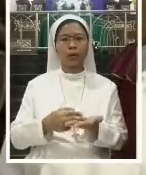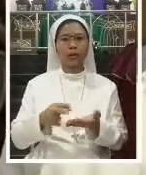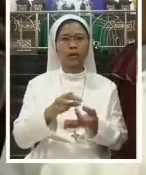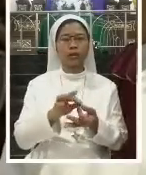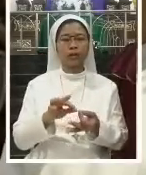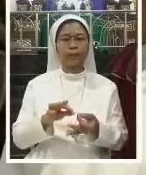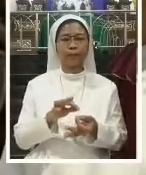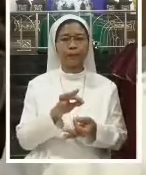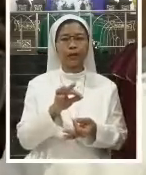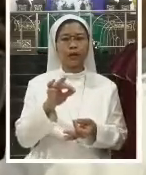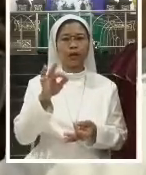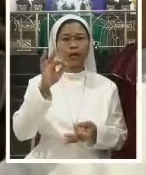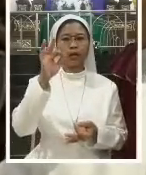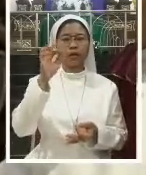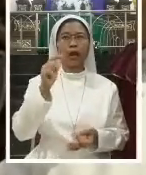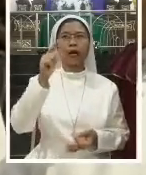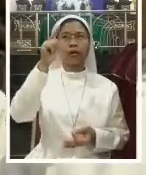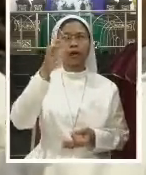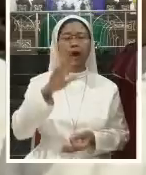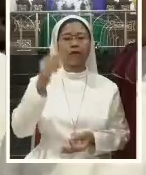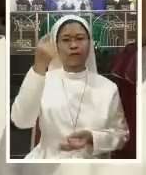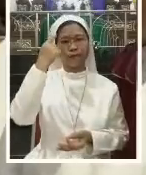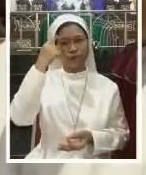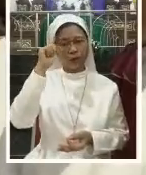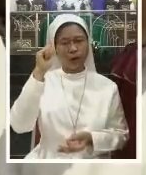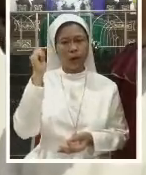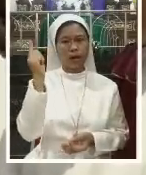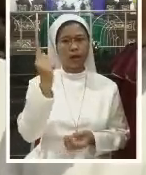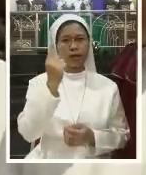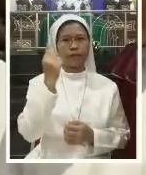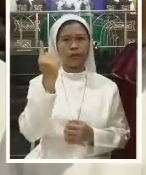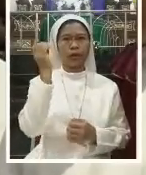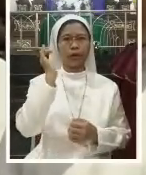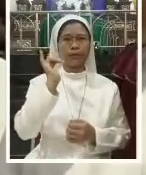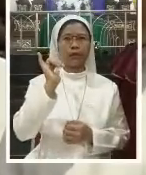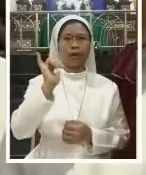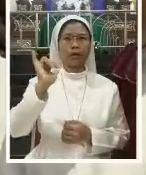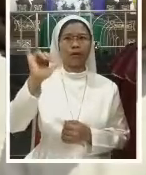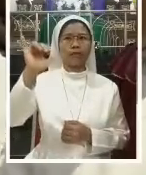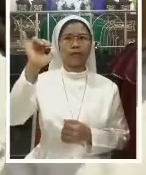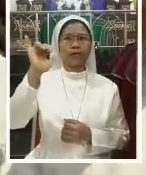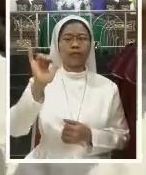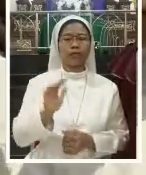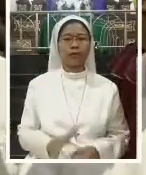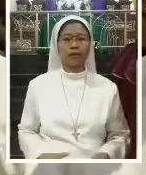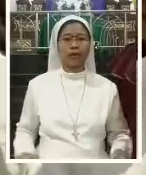Santo Diyos sa gabos to kapanahonan kan mga